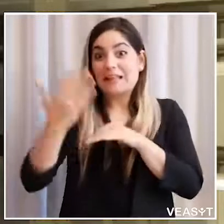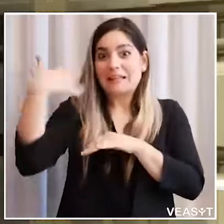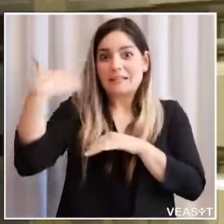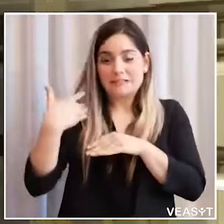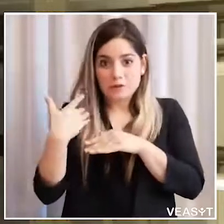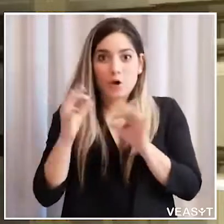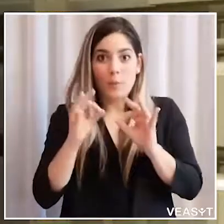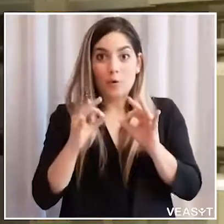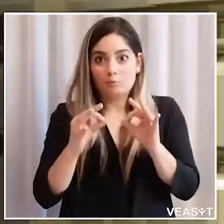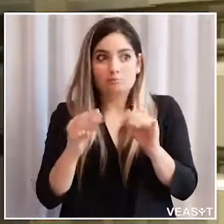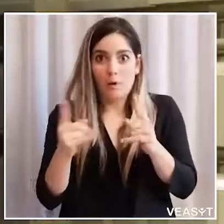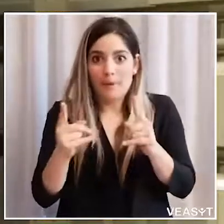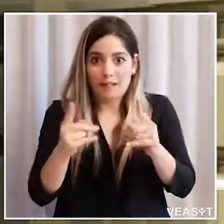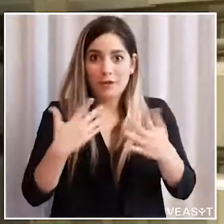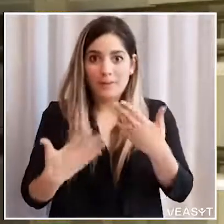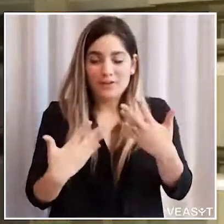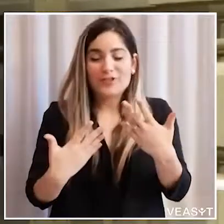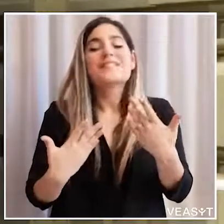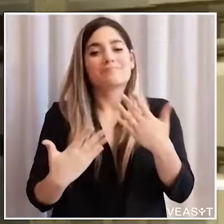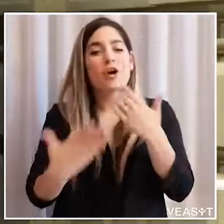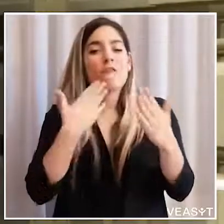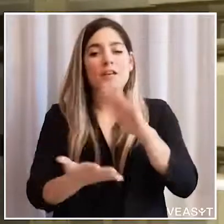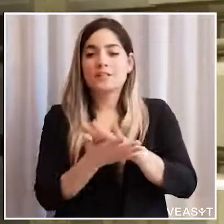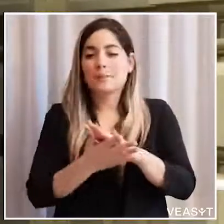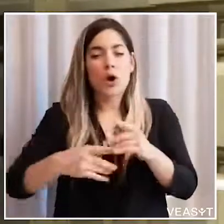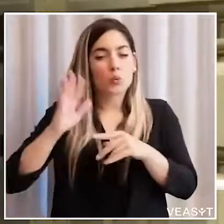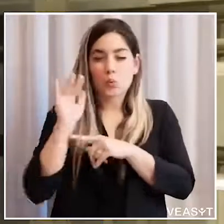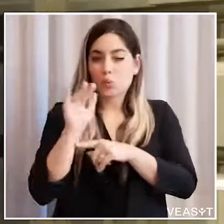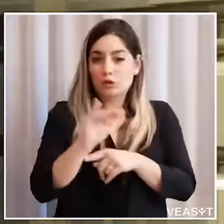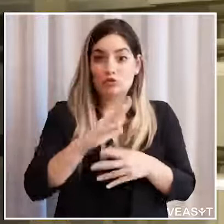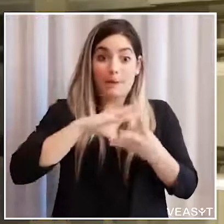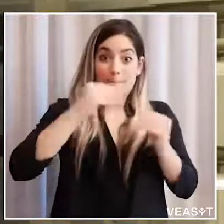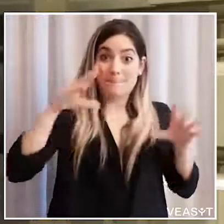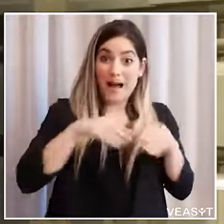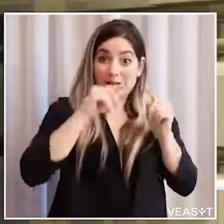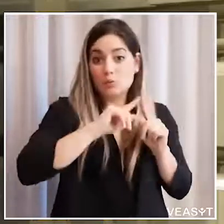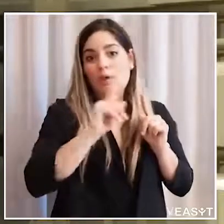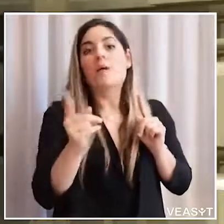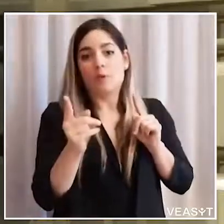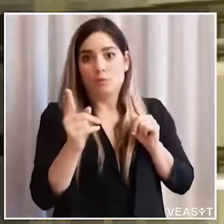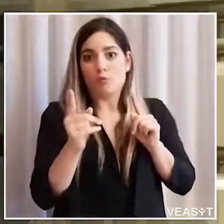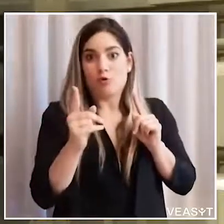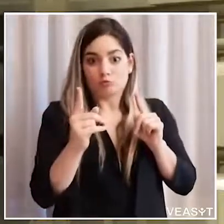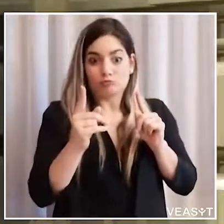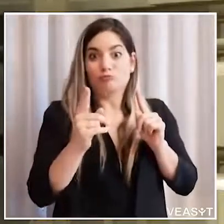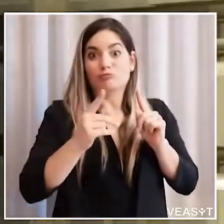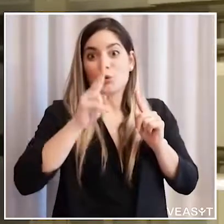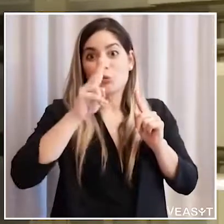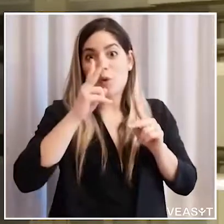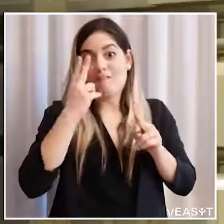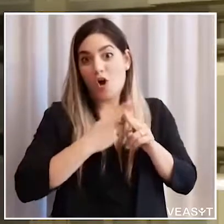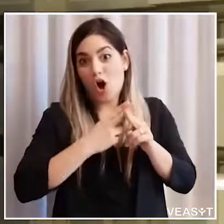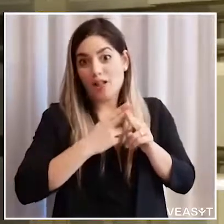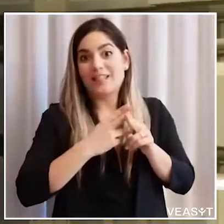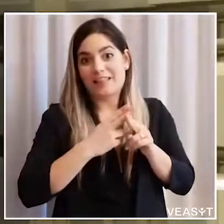nella fase di maggiore emergenza la conferenza stampa si è tenuta a tutti i giorni da pasqua due volte alla settimana dal 30 marzo